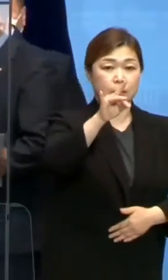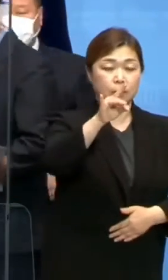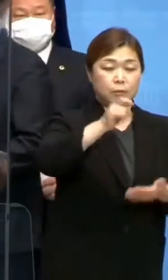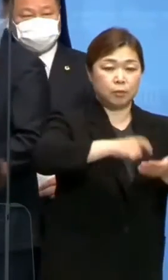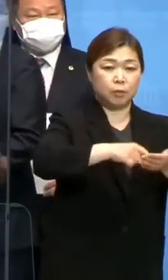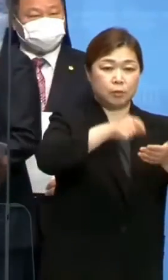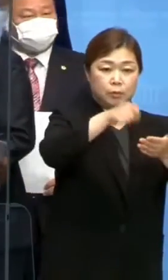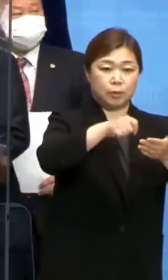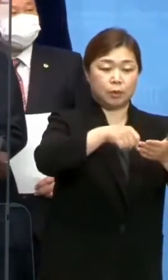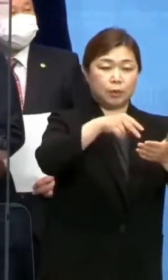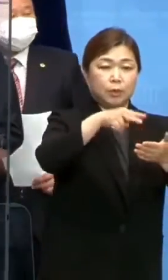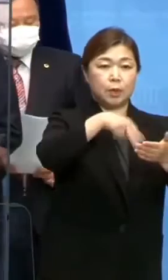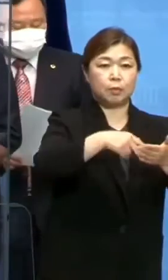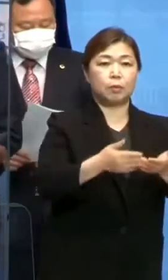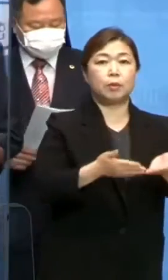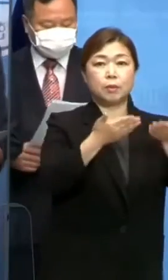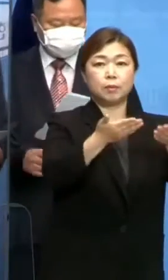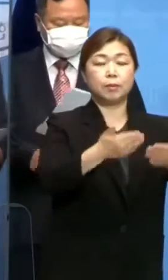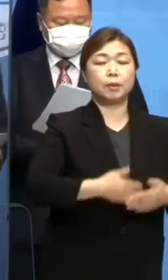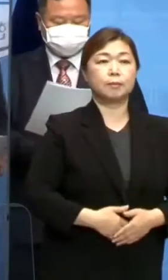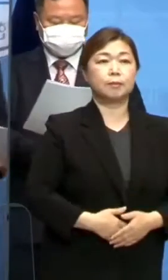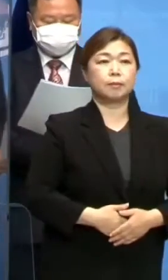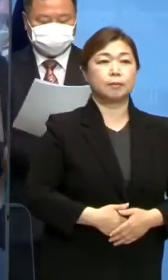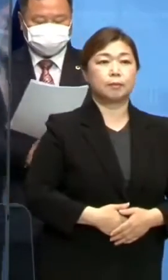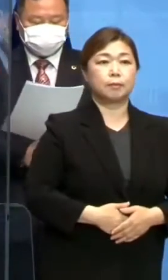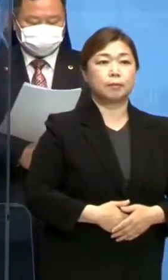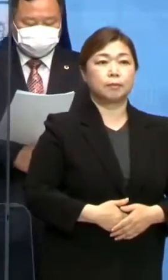저 국회 자 회 견 문 을 양도 카도 록 하겠습니다